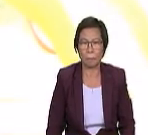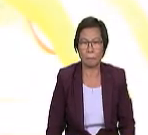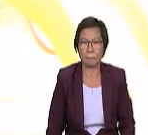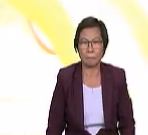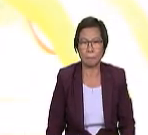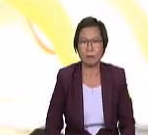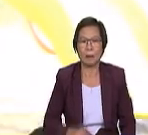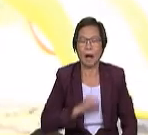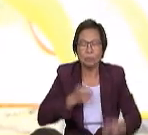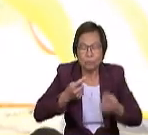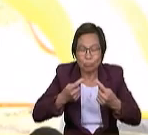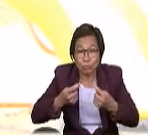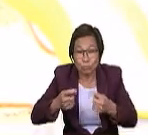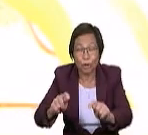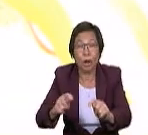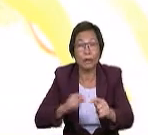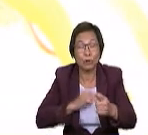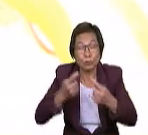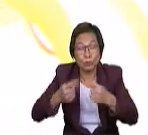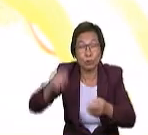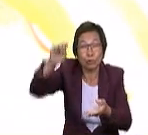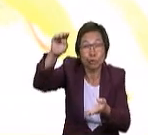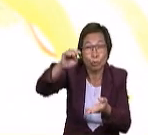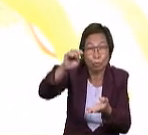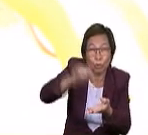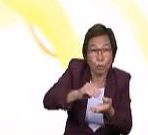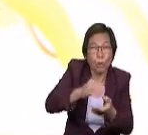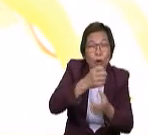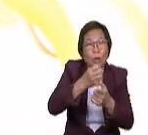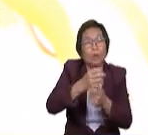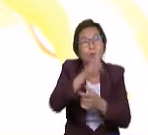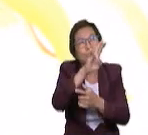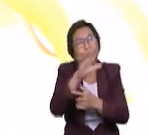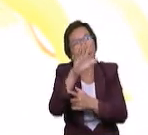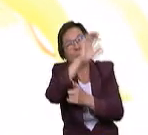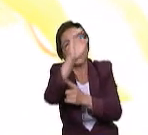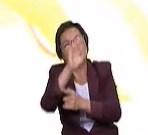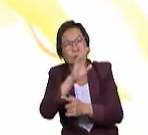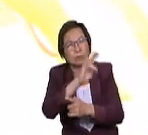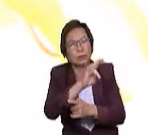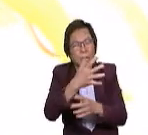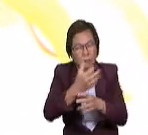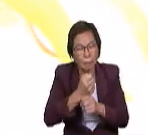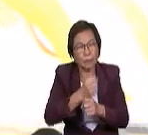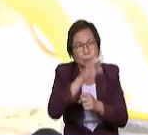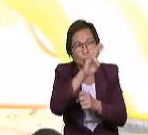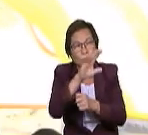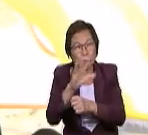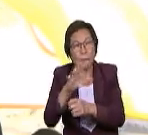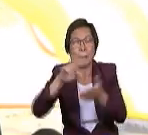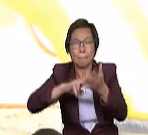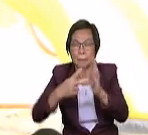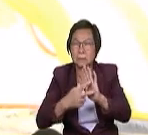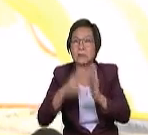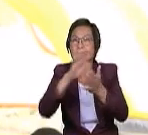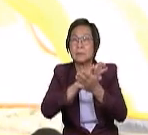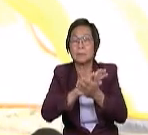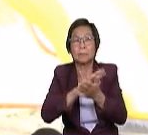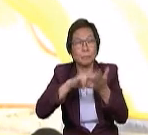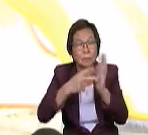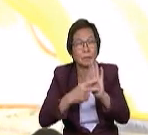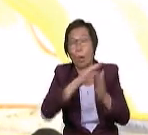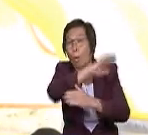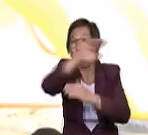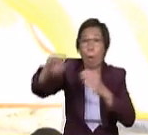I'm trying to reduce sehingga 7, kalau dapat 75. Maknanya ia akan menjadikan